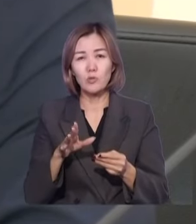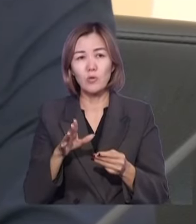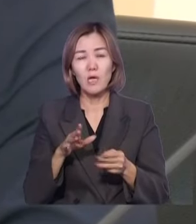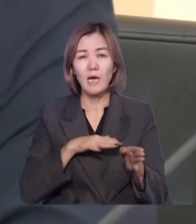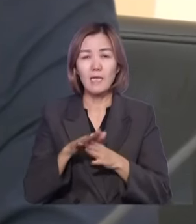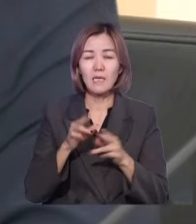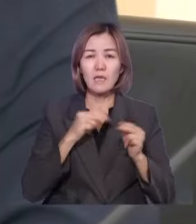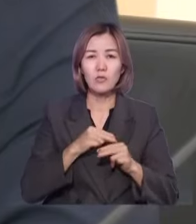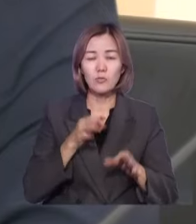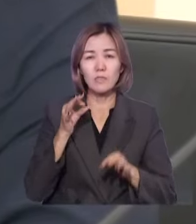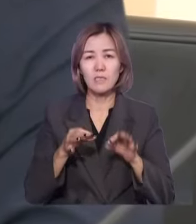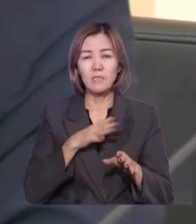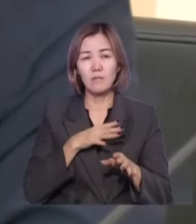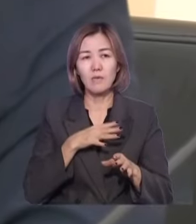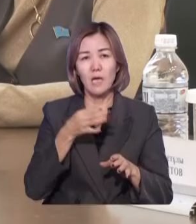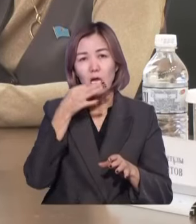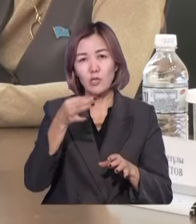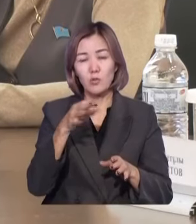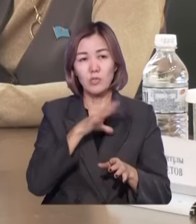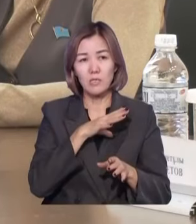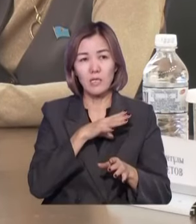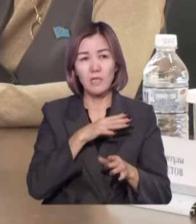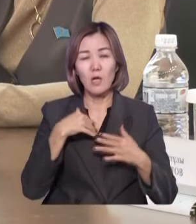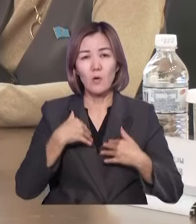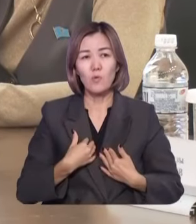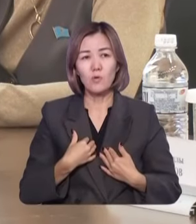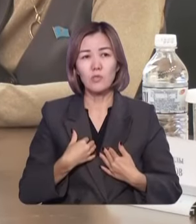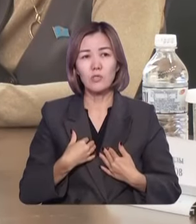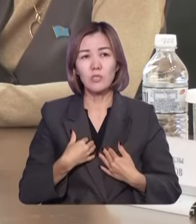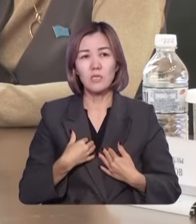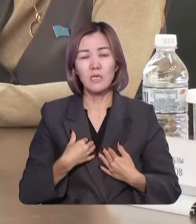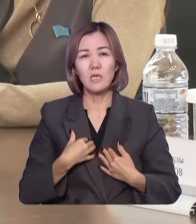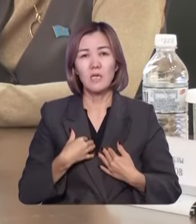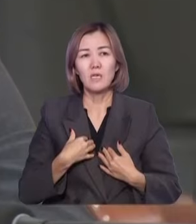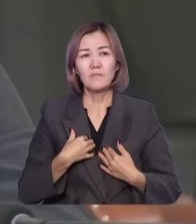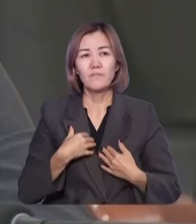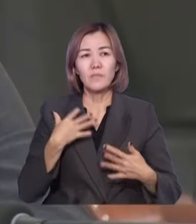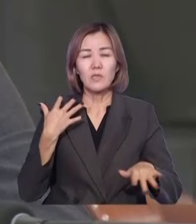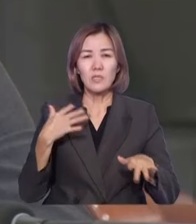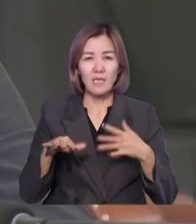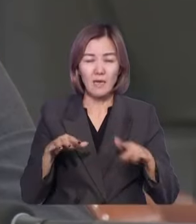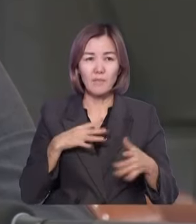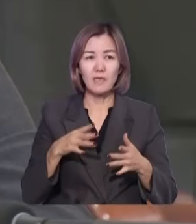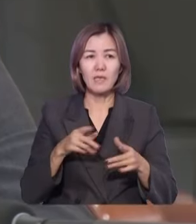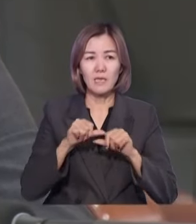атқарылған жұмыстар есебі тыңдалды. Өкініштісі, ақпарлары мардымсыз сұйық көрінді. Комиссия төрағасы Дияс